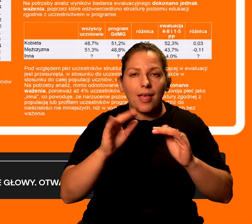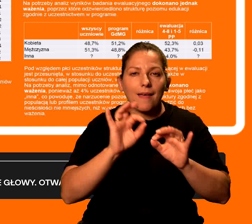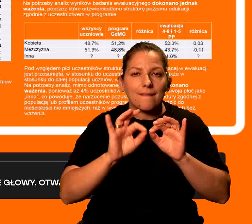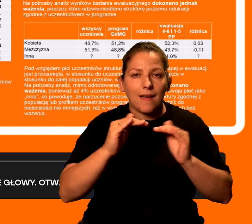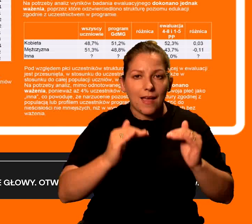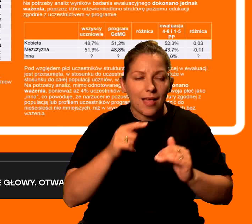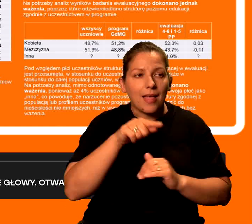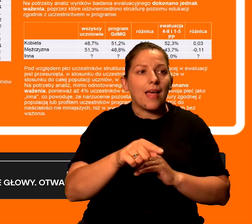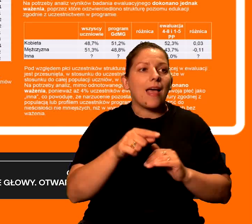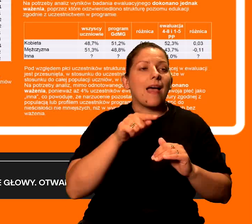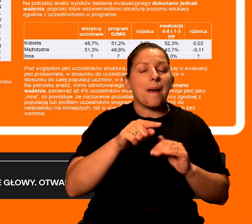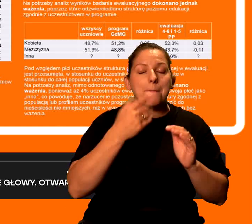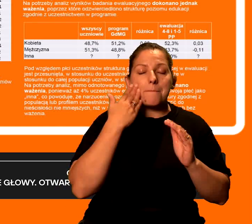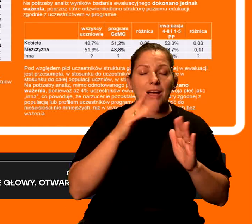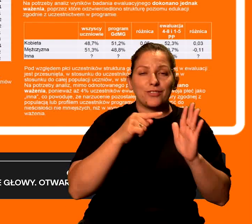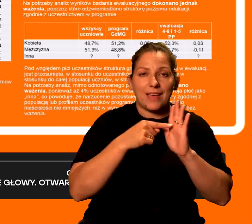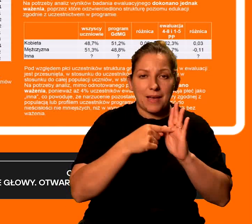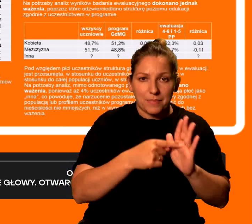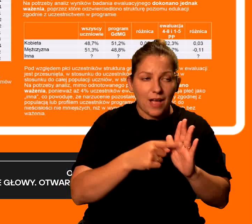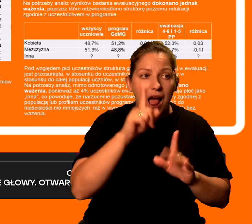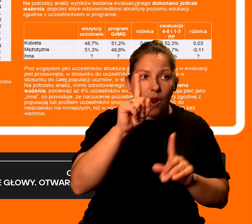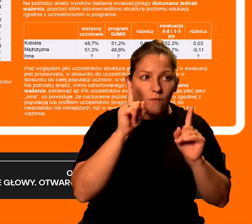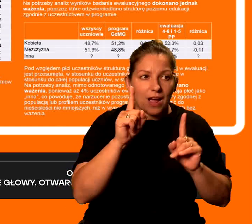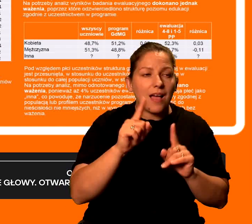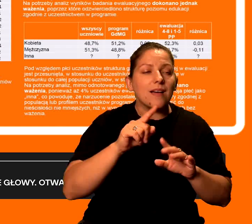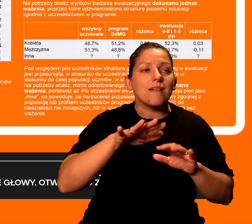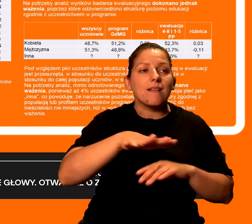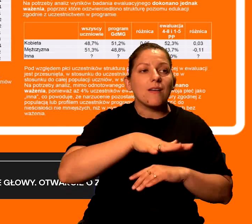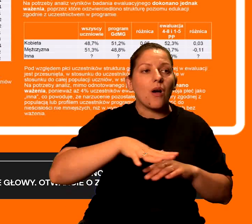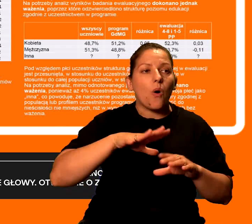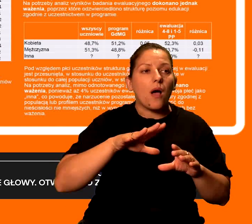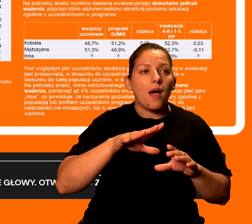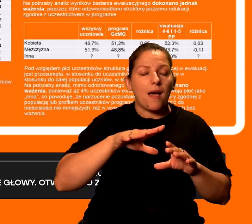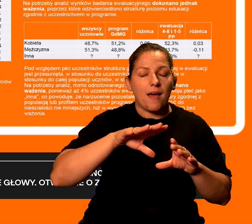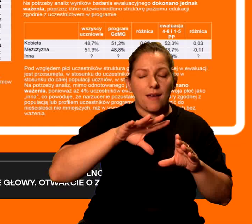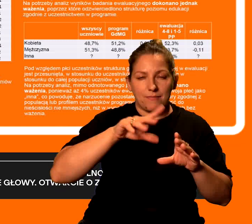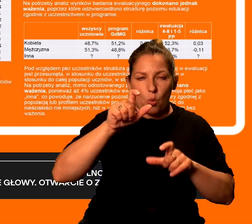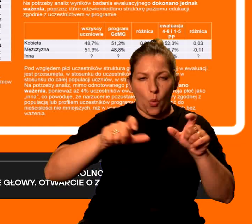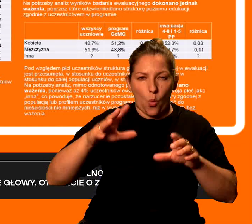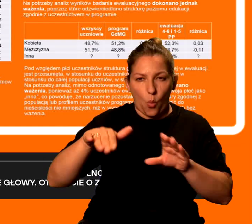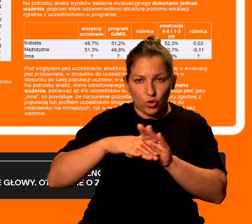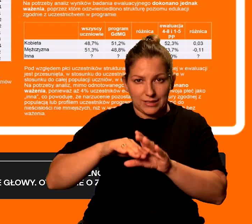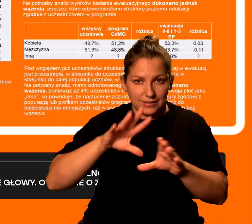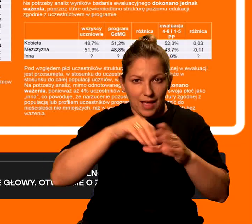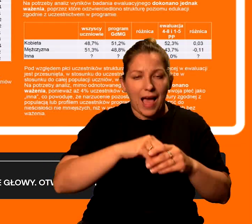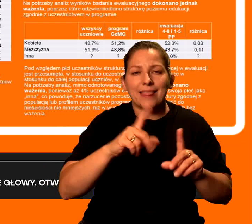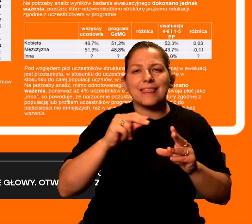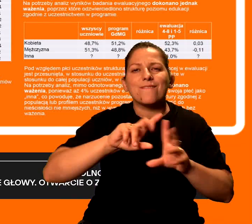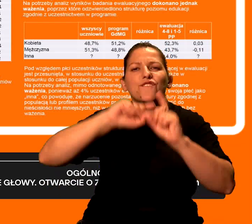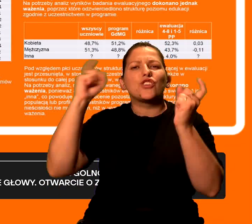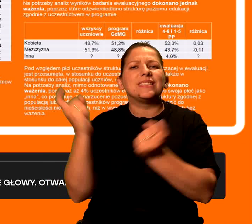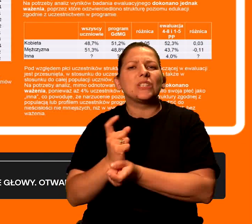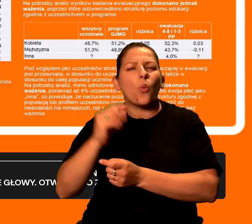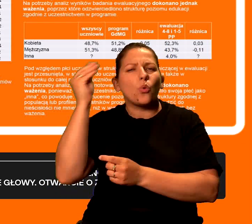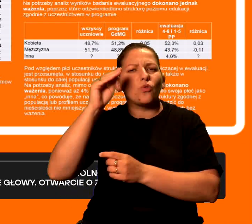te dane bardziej reprezentowały, ale uwaga, strukturę uczestników programu, a nie strukturę wszystkich uczniów w Polsce.